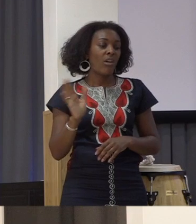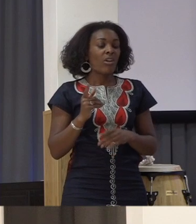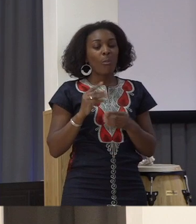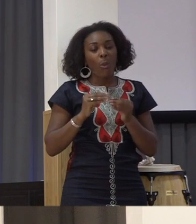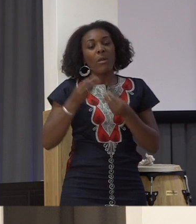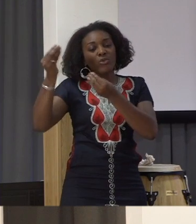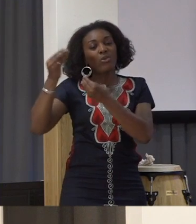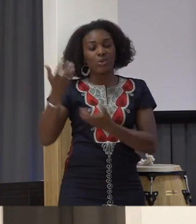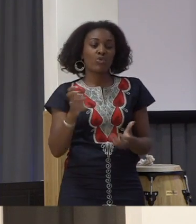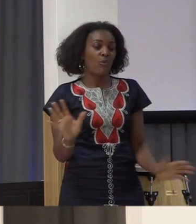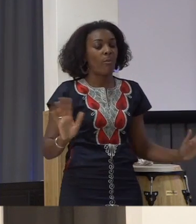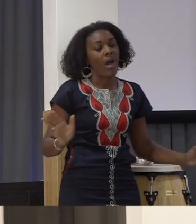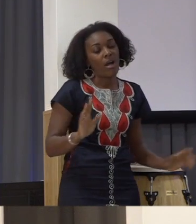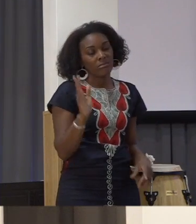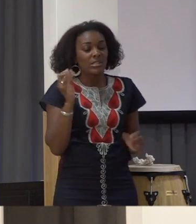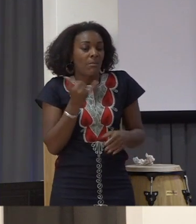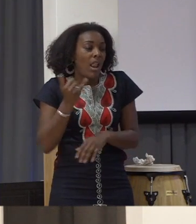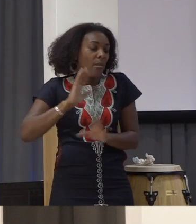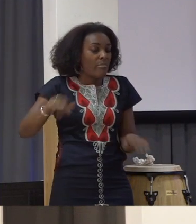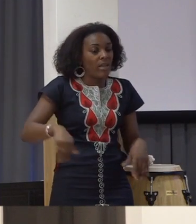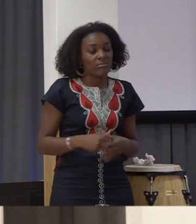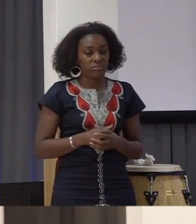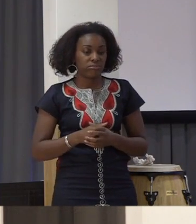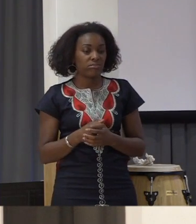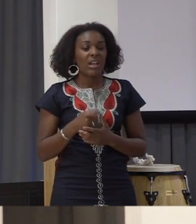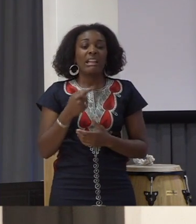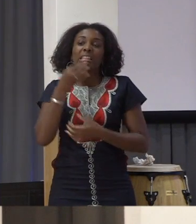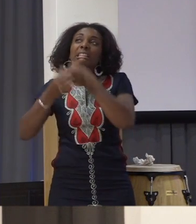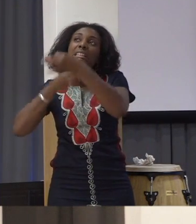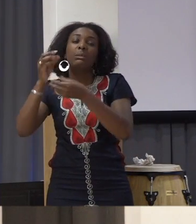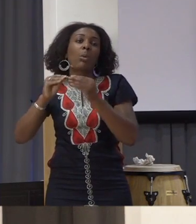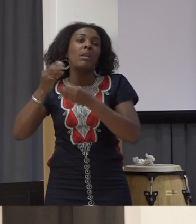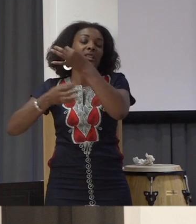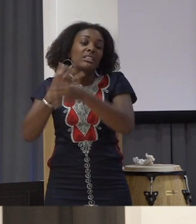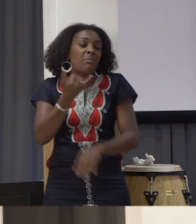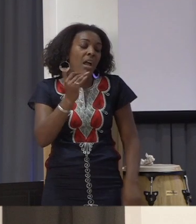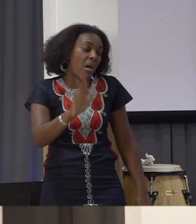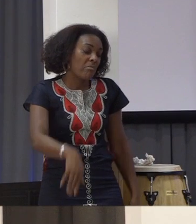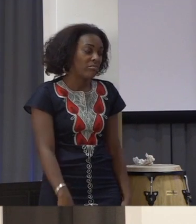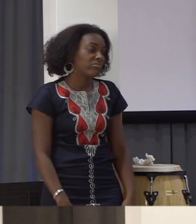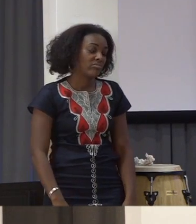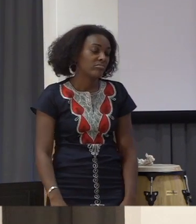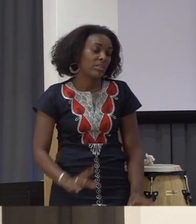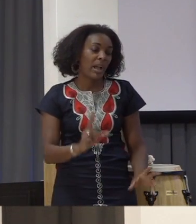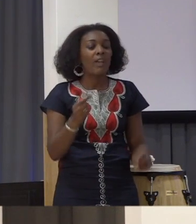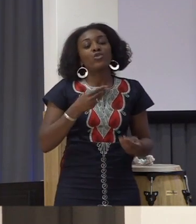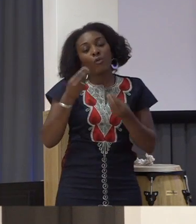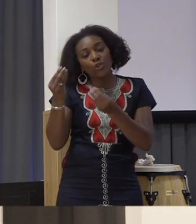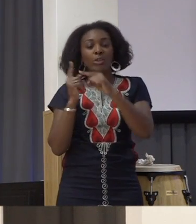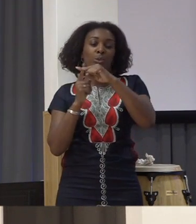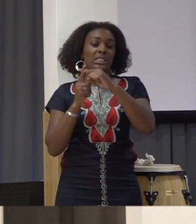J'hésite à me confesser devant le Seigneur parce que je veux apporter les bonnes choses à Dieu.